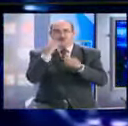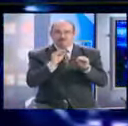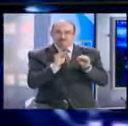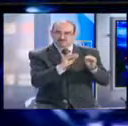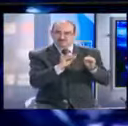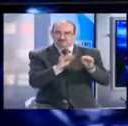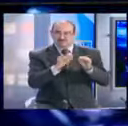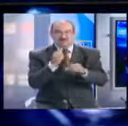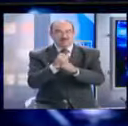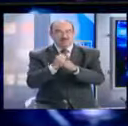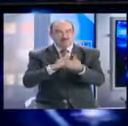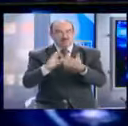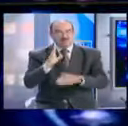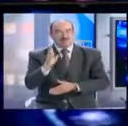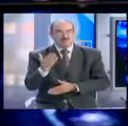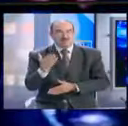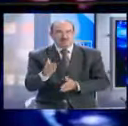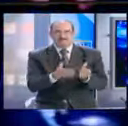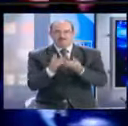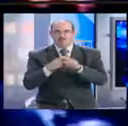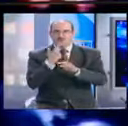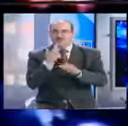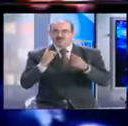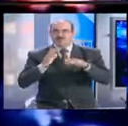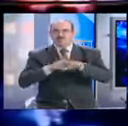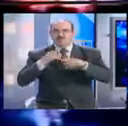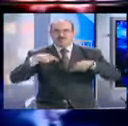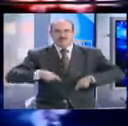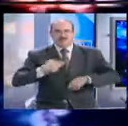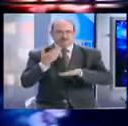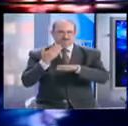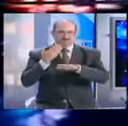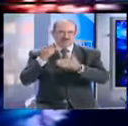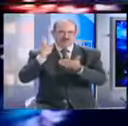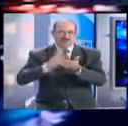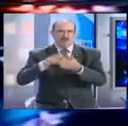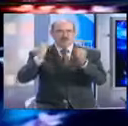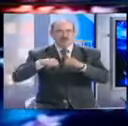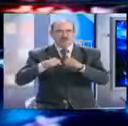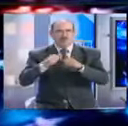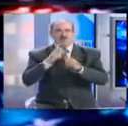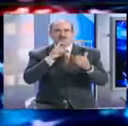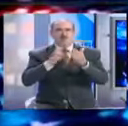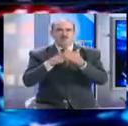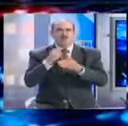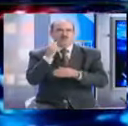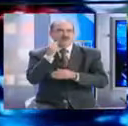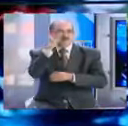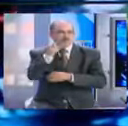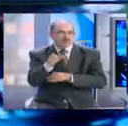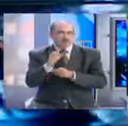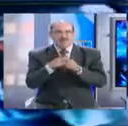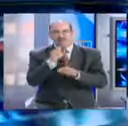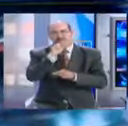العطاء والقيادة. كما صادق مجلس الوزراء على عدد من القرارات الفردية المتعلقة بالتعيين